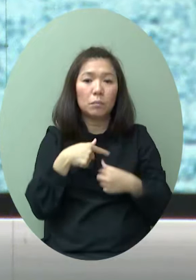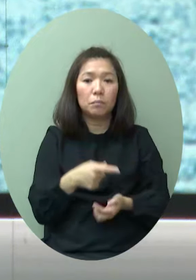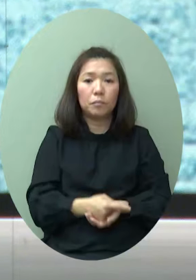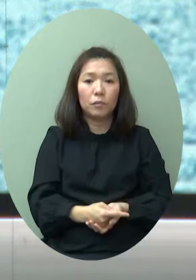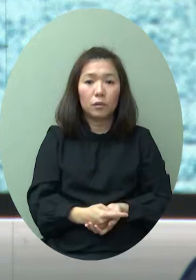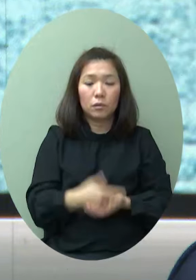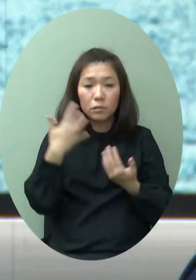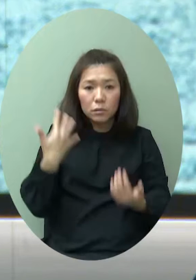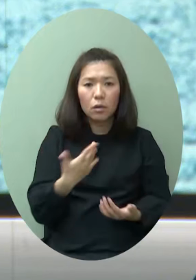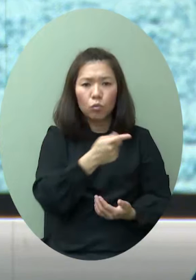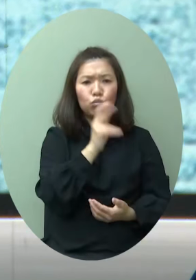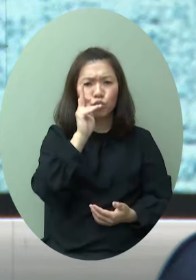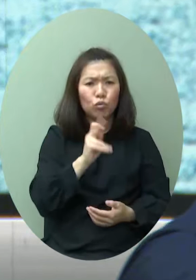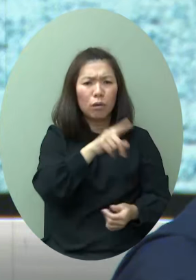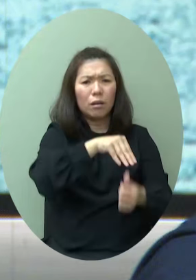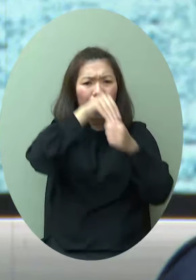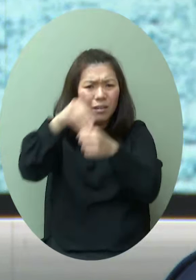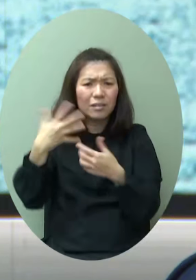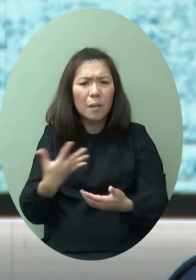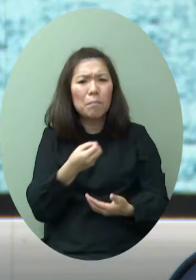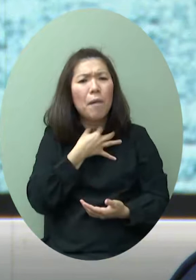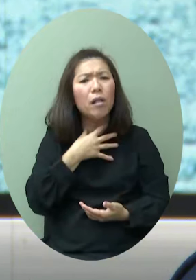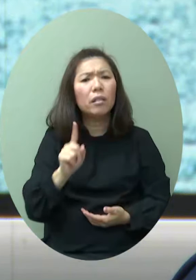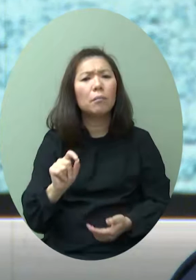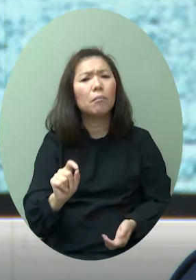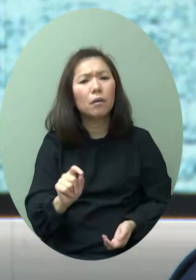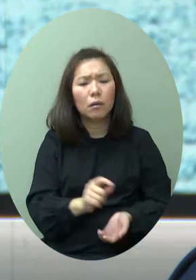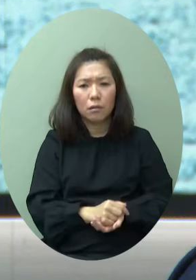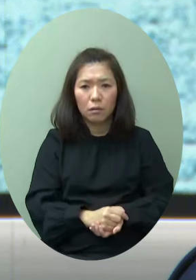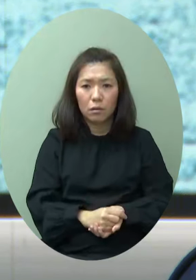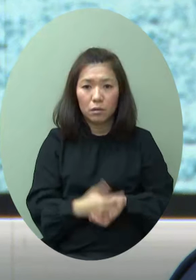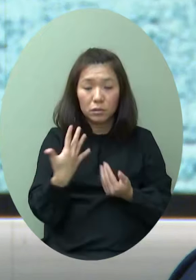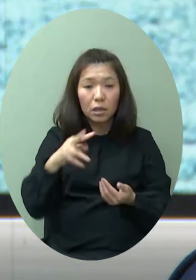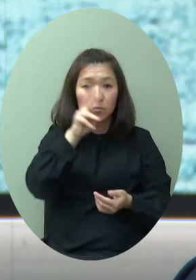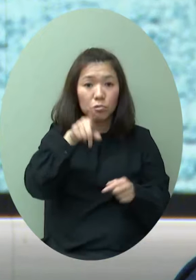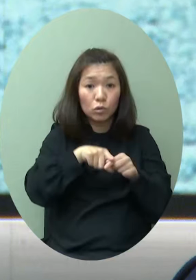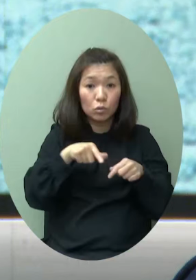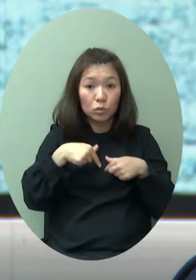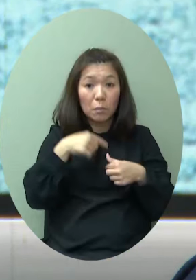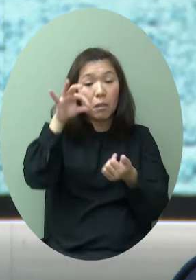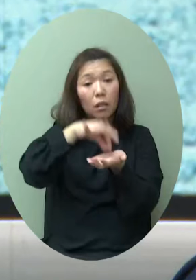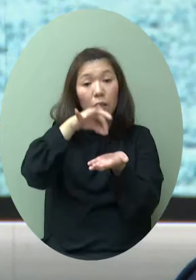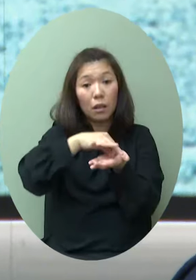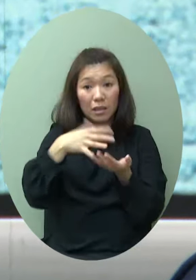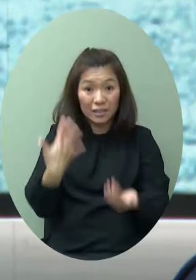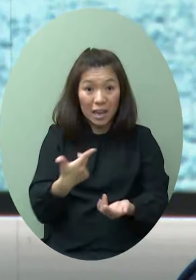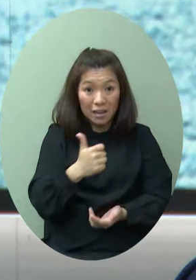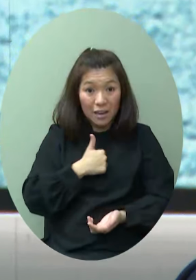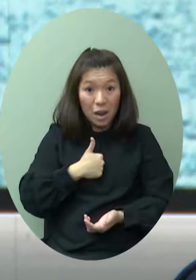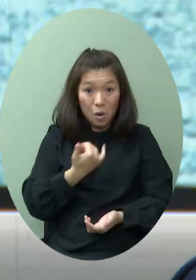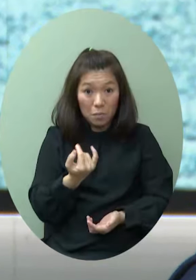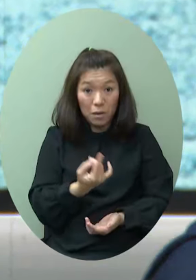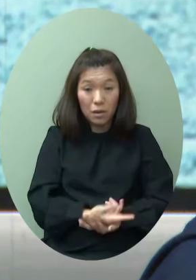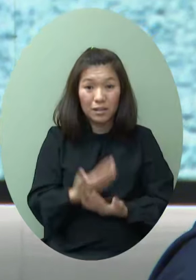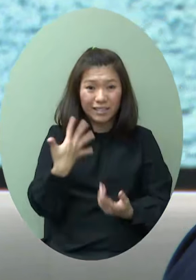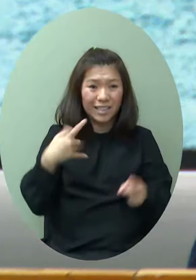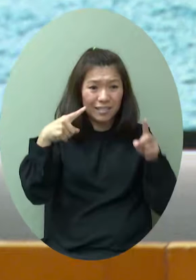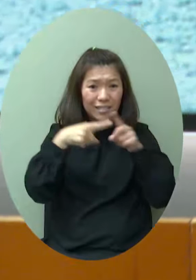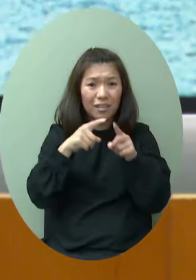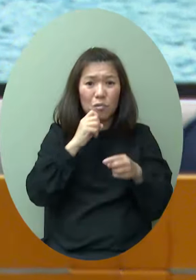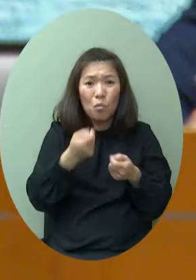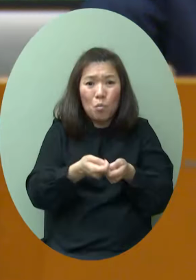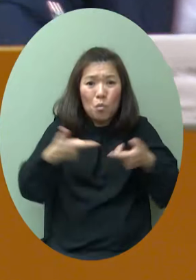中間其實係有啲咩阻滯，點解未送到去入檢疫中心啦？而家檢疫中心嘅位置其實仲足唔足夠應付咁多咁